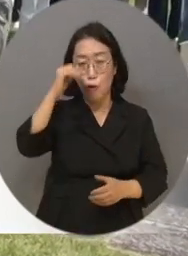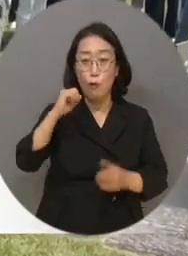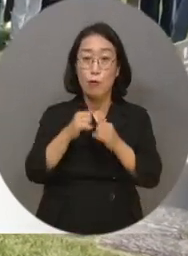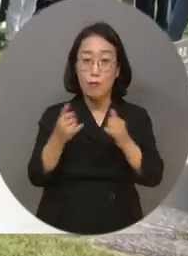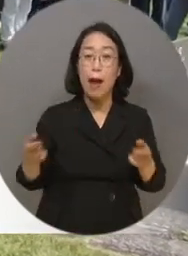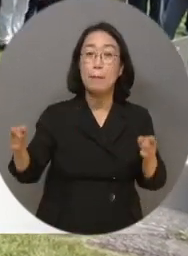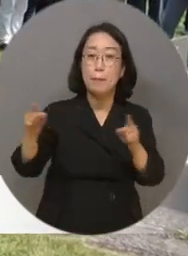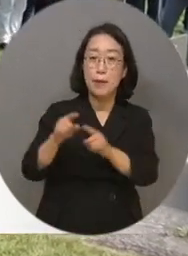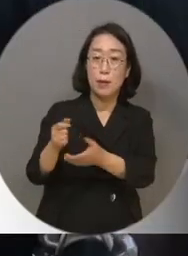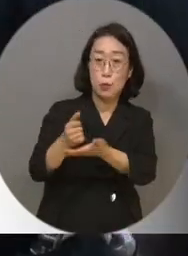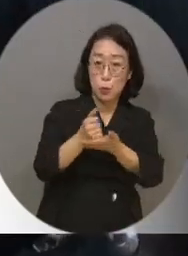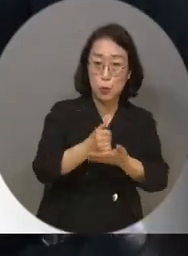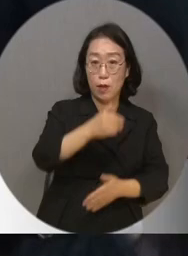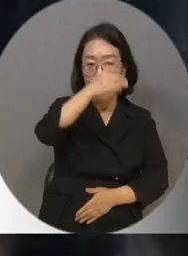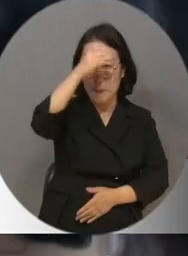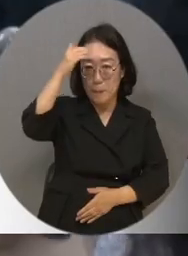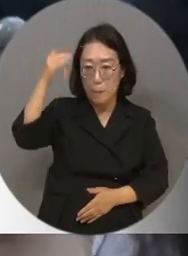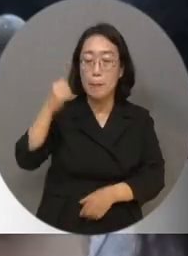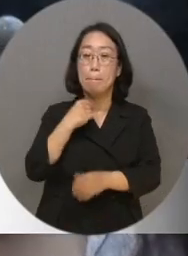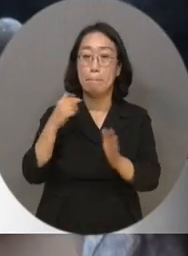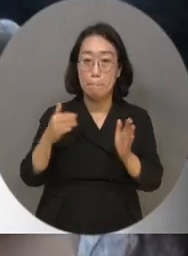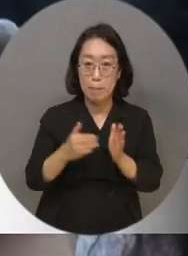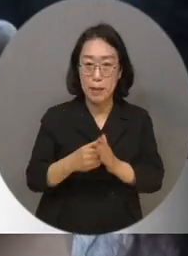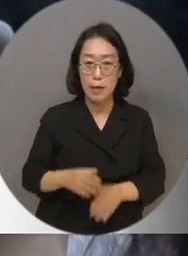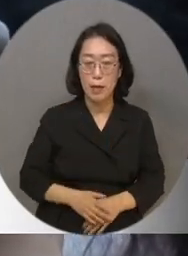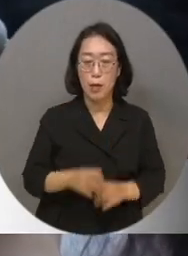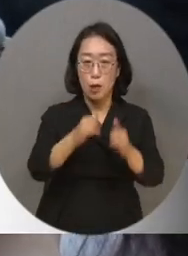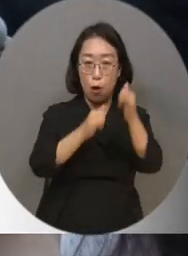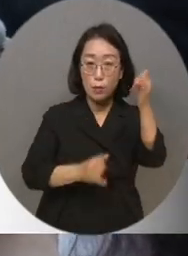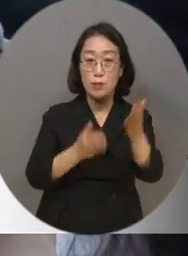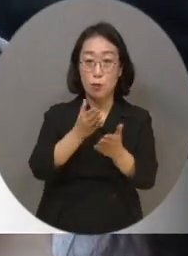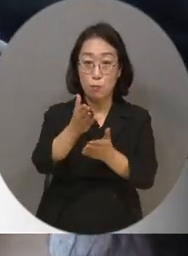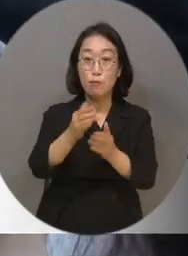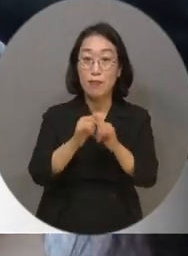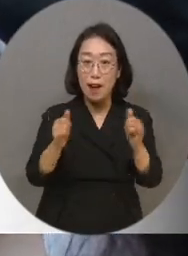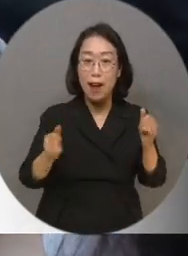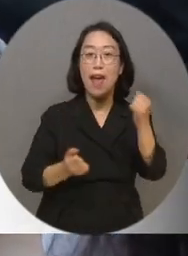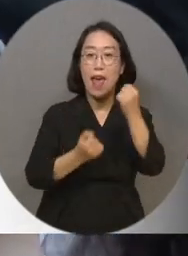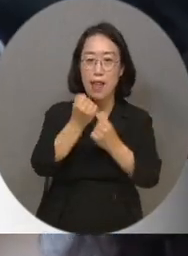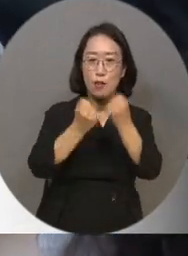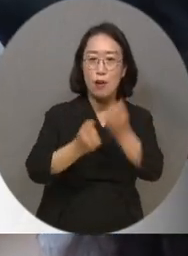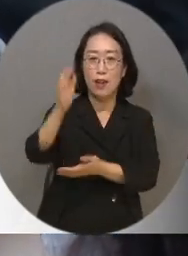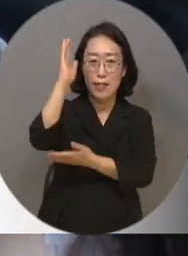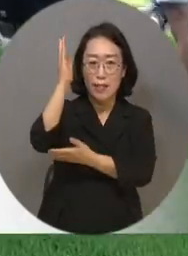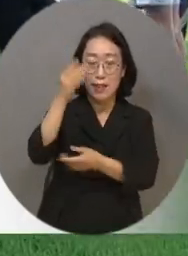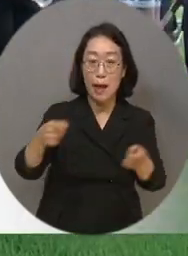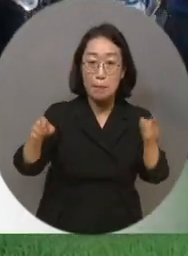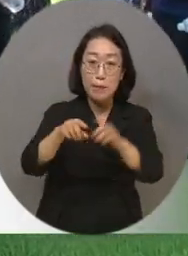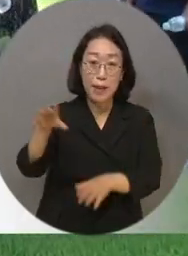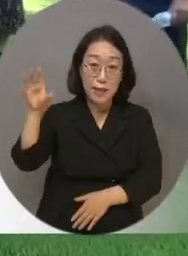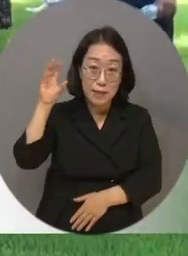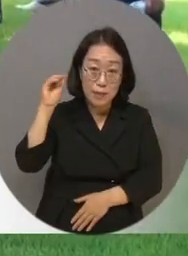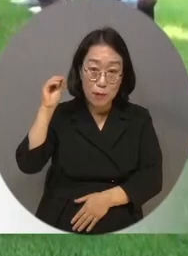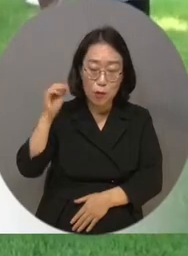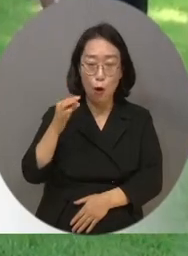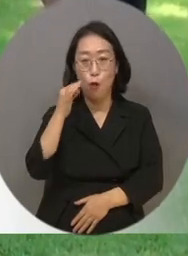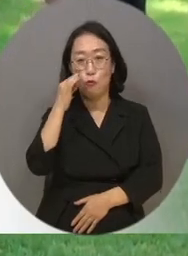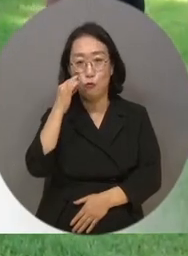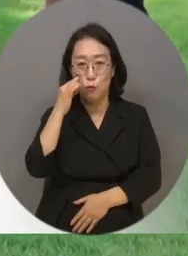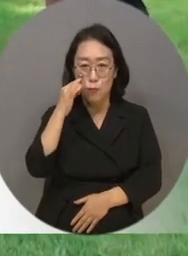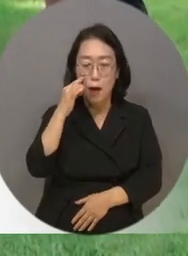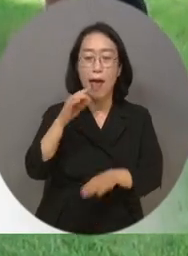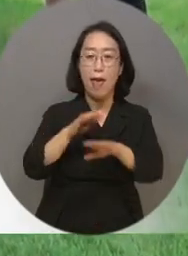나섰습니다. 이번 탐방에는 역사 전문가의 쉽고 재미있는 해설이 곁들여서 참가자들의 궁금증을